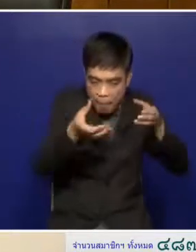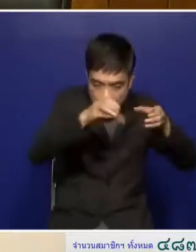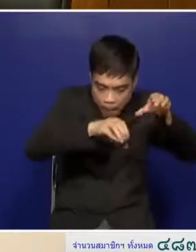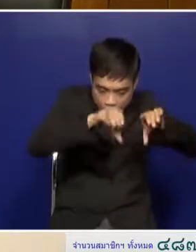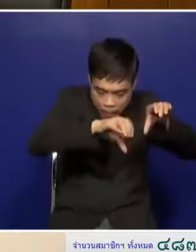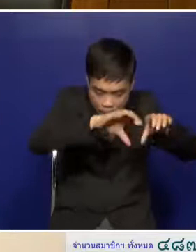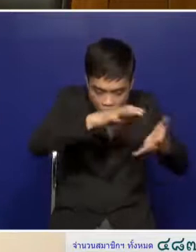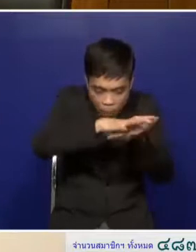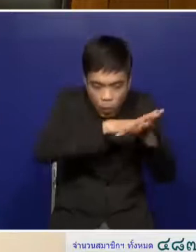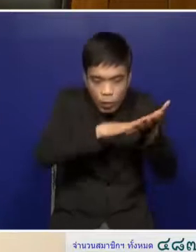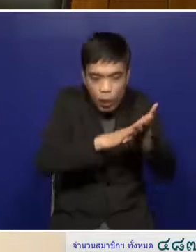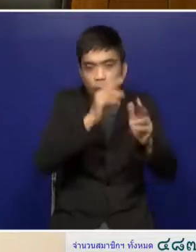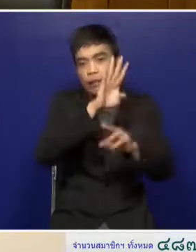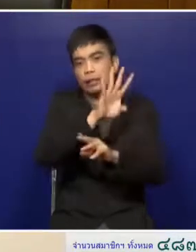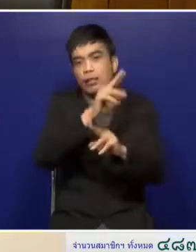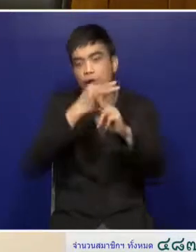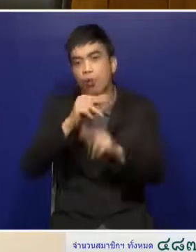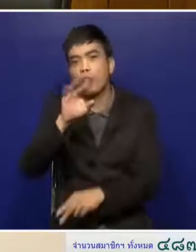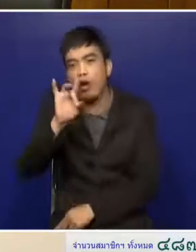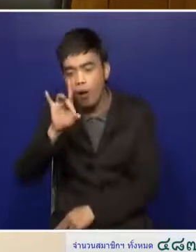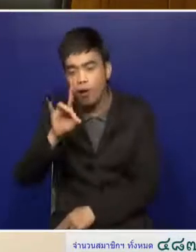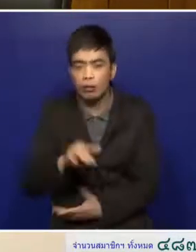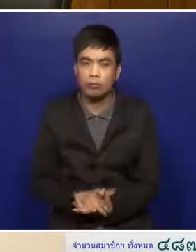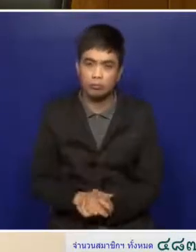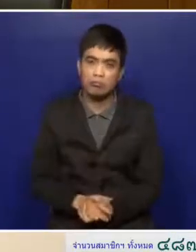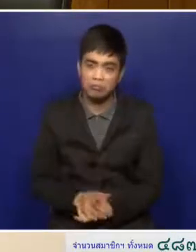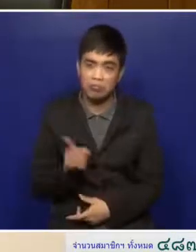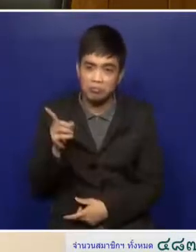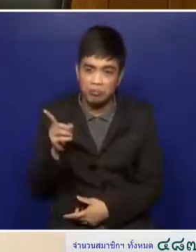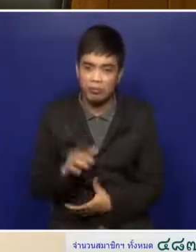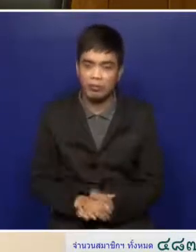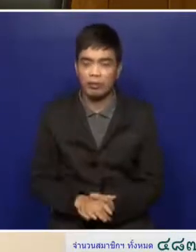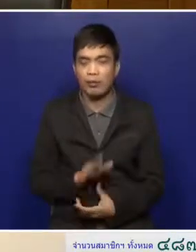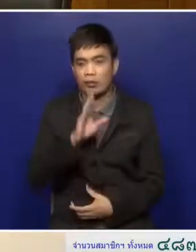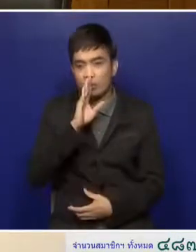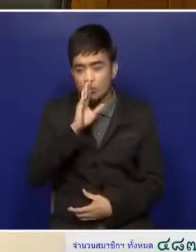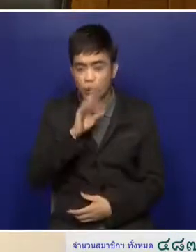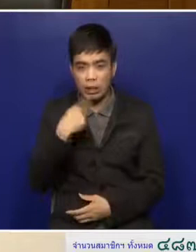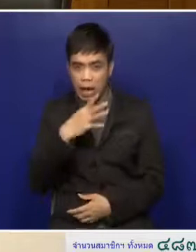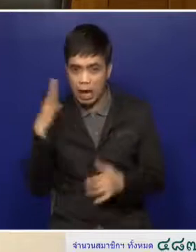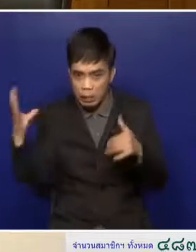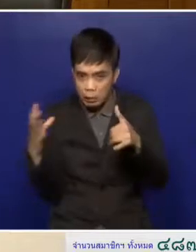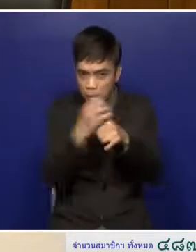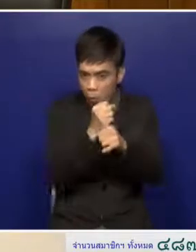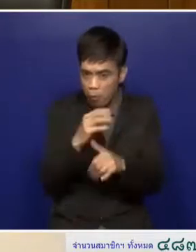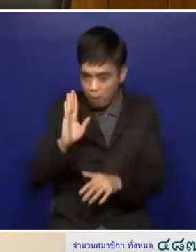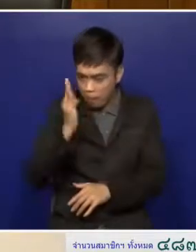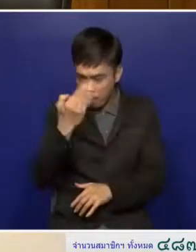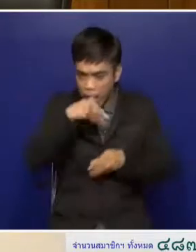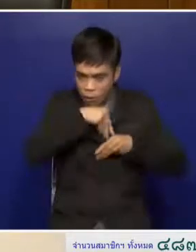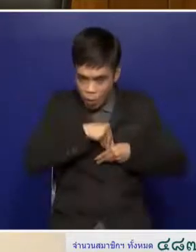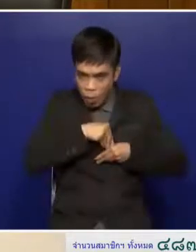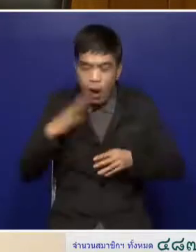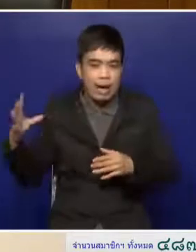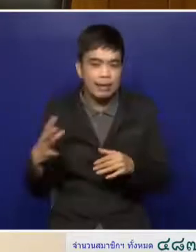ต้นแล้วเราก็ต้องแบนพืชกระท่อมและต้องควบคุมพืชกระท่อมต้องจับคนที่เสพพืชกระท่อมหรือมีพืชกระท่อมไว้